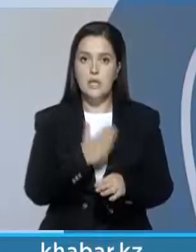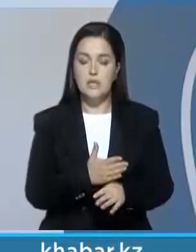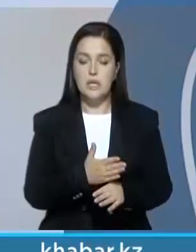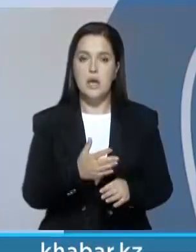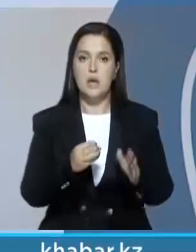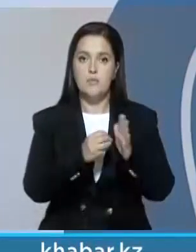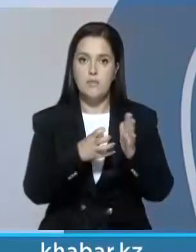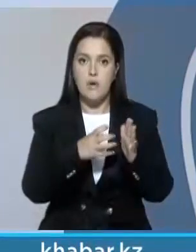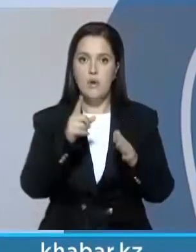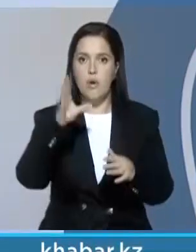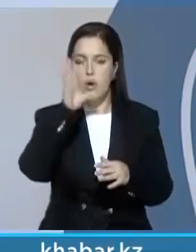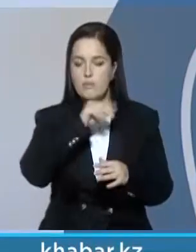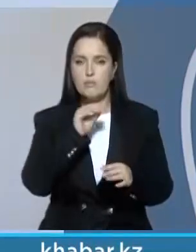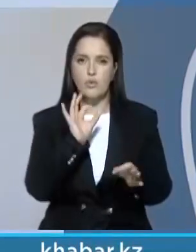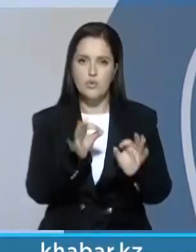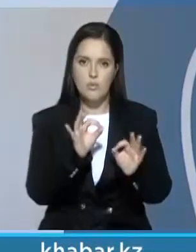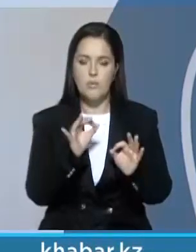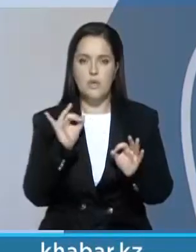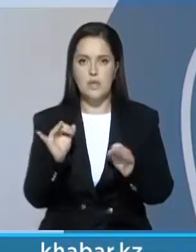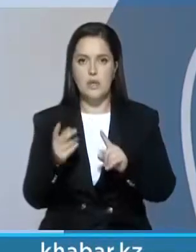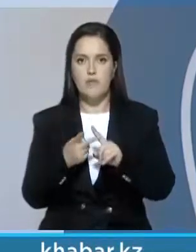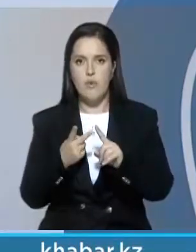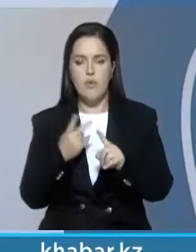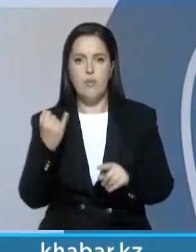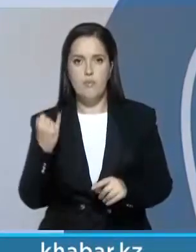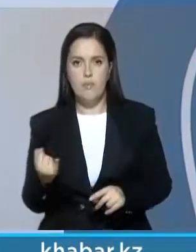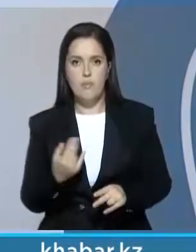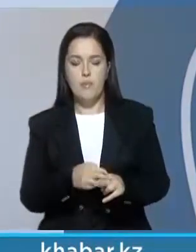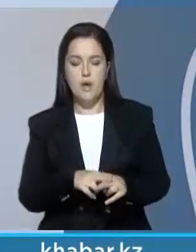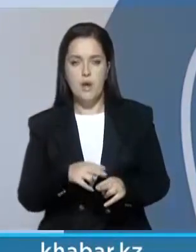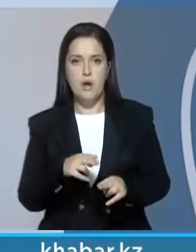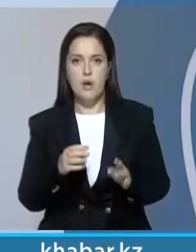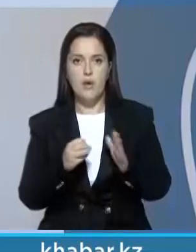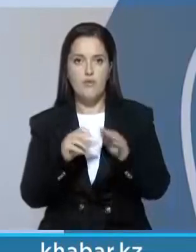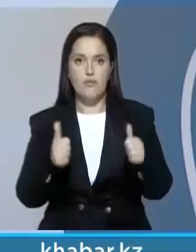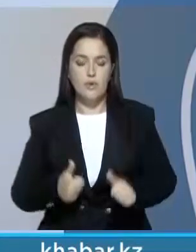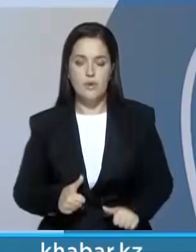формы, благоприятно протекающие, и плохо протекающие, недифференцированные формы.